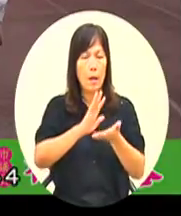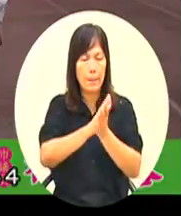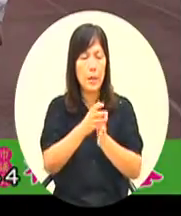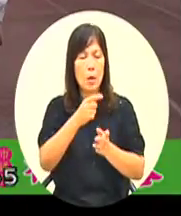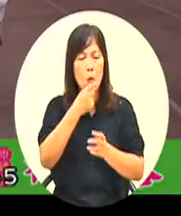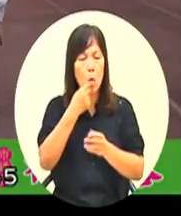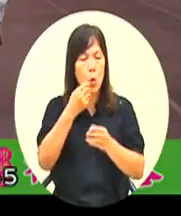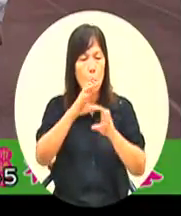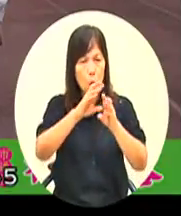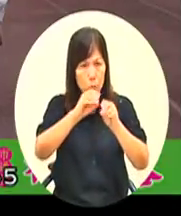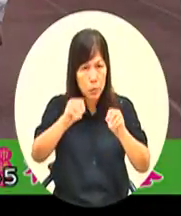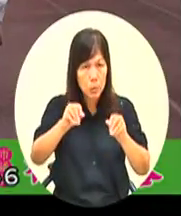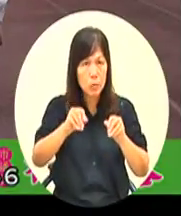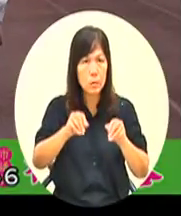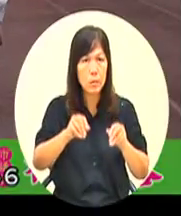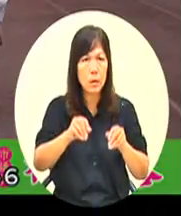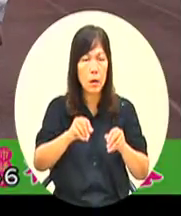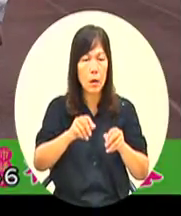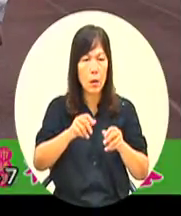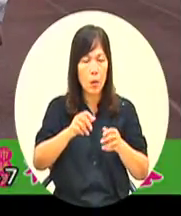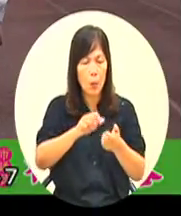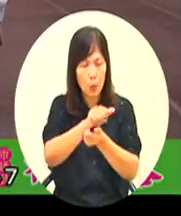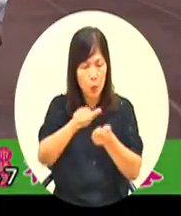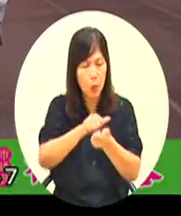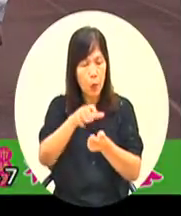的操场，